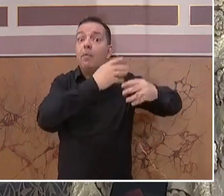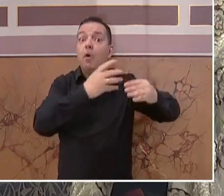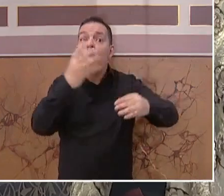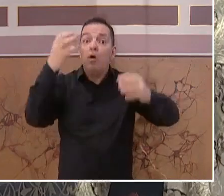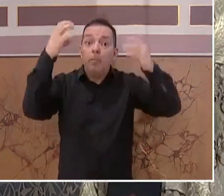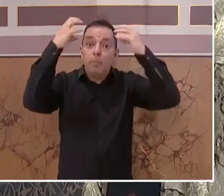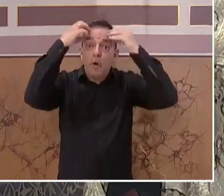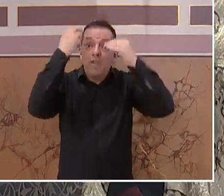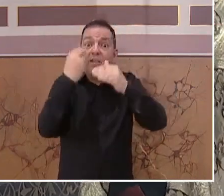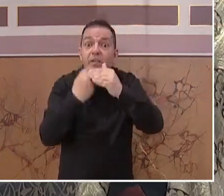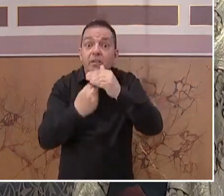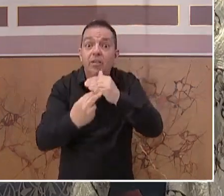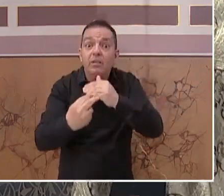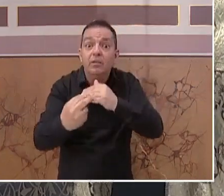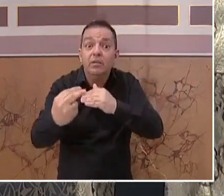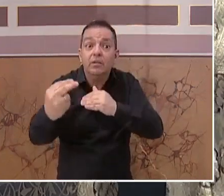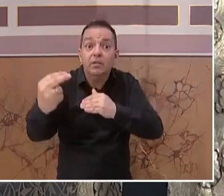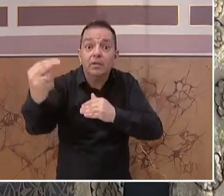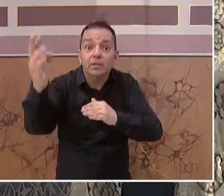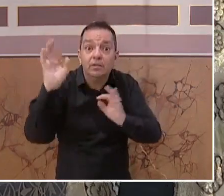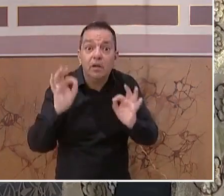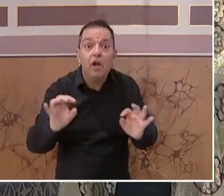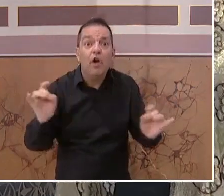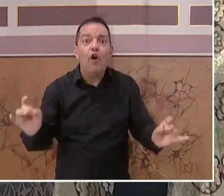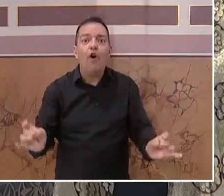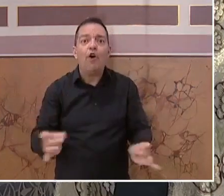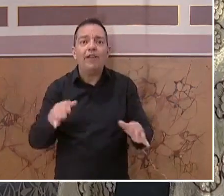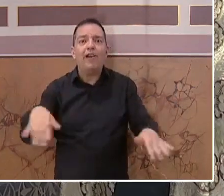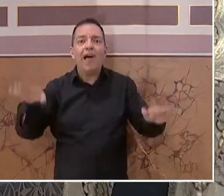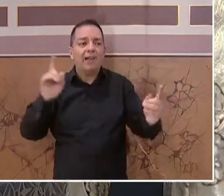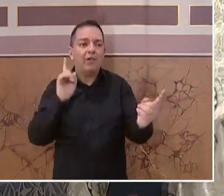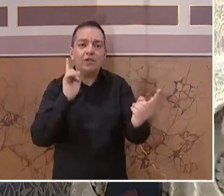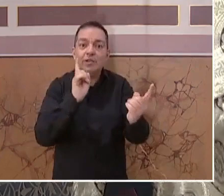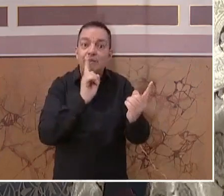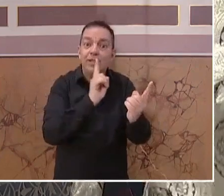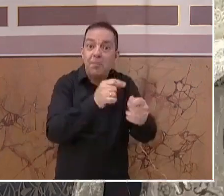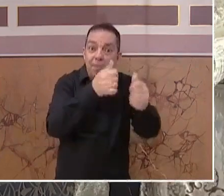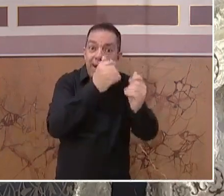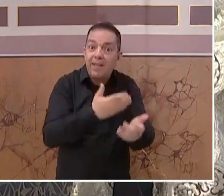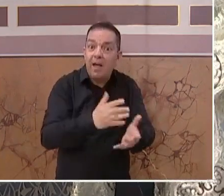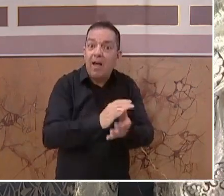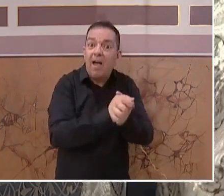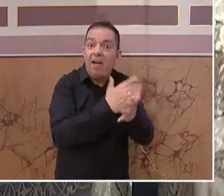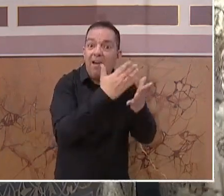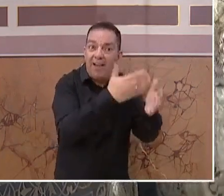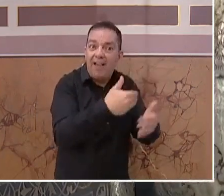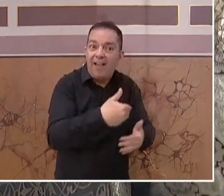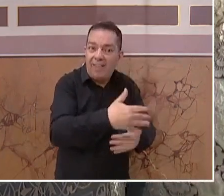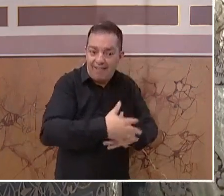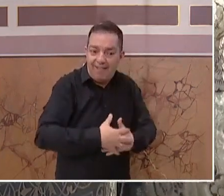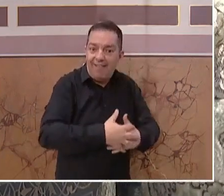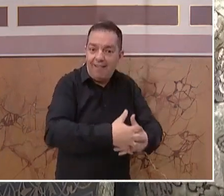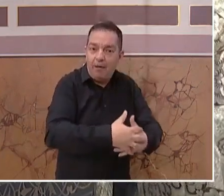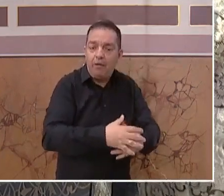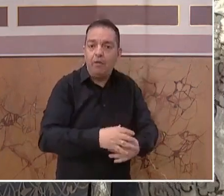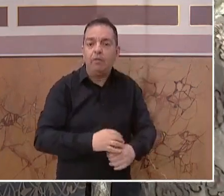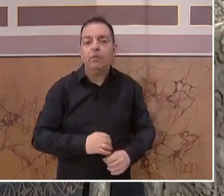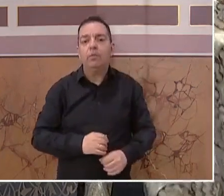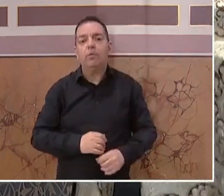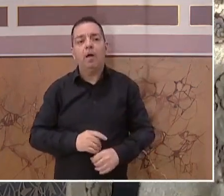την οποία ύμνησε τον Θεό κατά τον Ευαγγελισμό της, οι πιστοί δεν